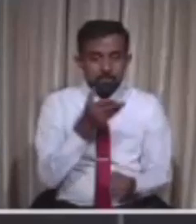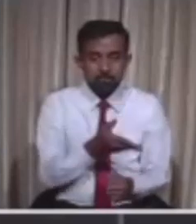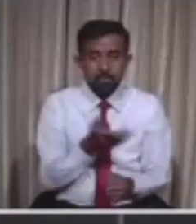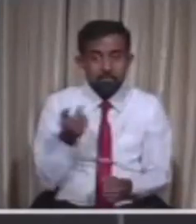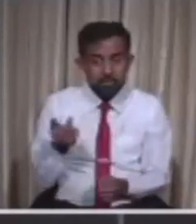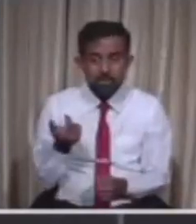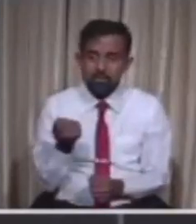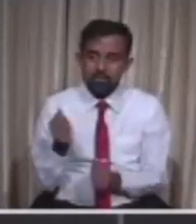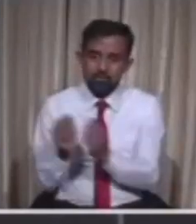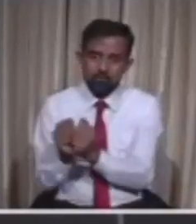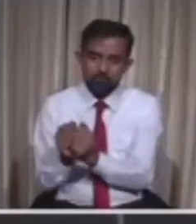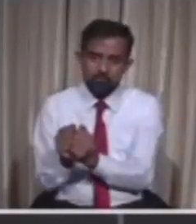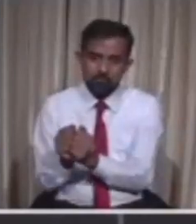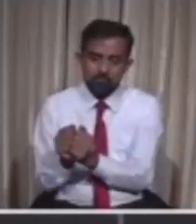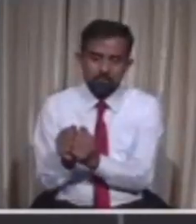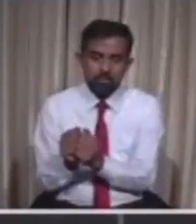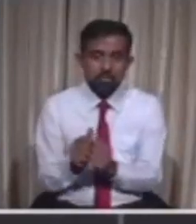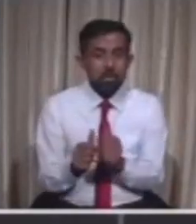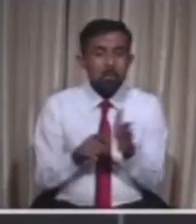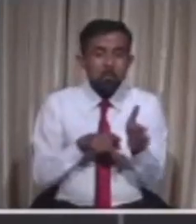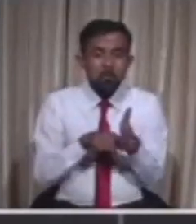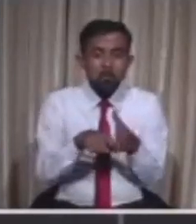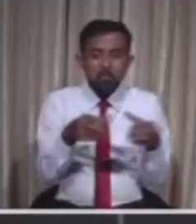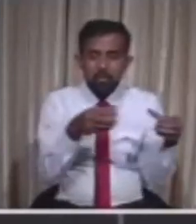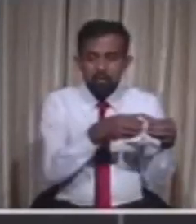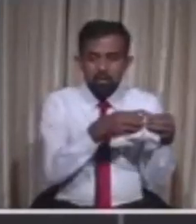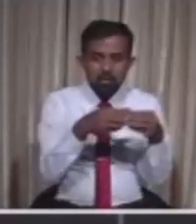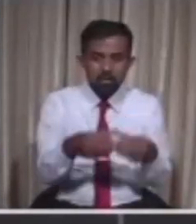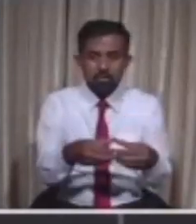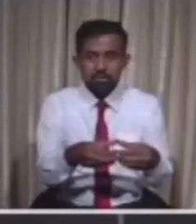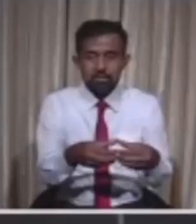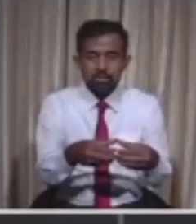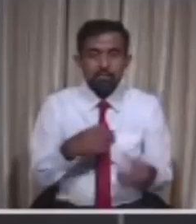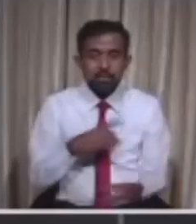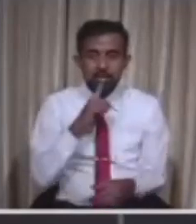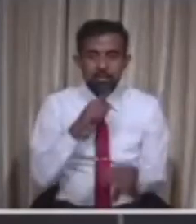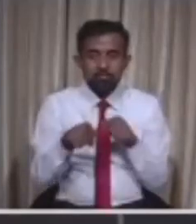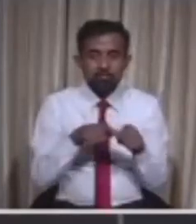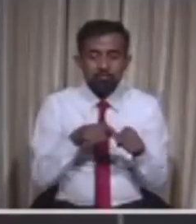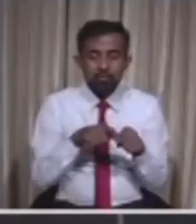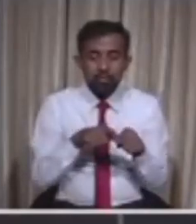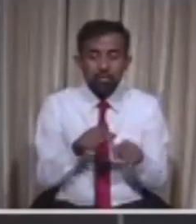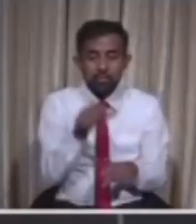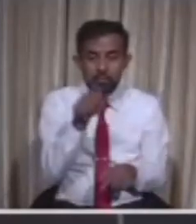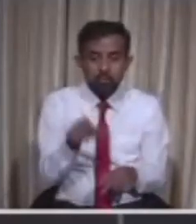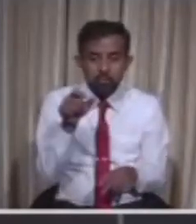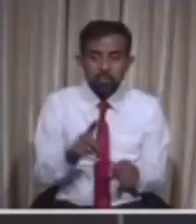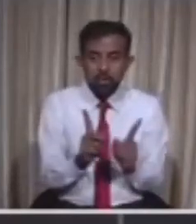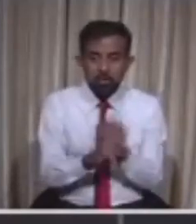ආර්ථික වැඩපිළිවෙල පරණ කණ්ඩායමම ආයේ අර මං කිව්ව වගේ කාඩ් එක රීෂෆල්